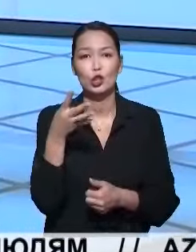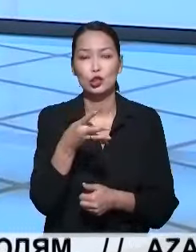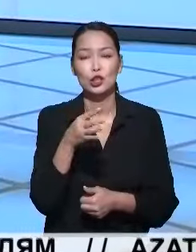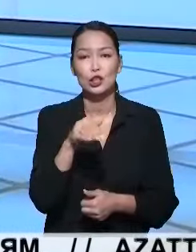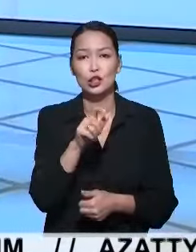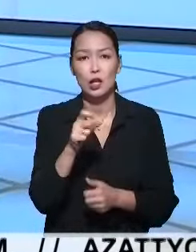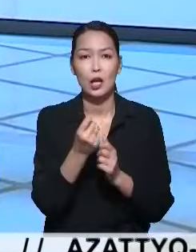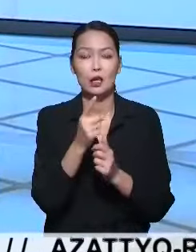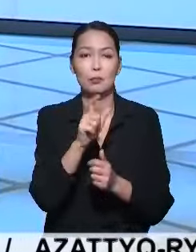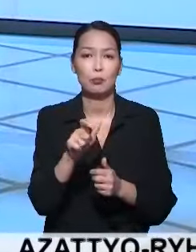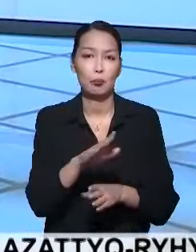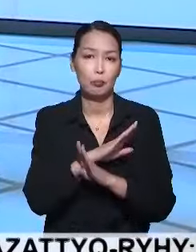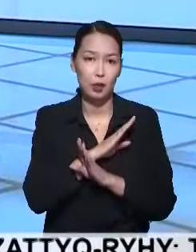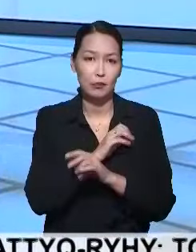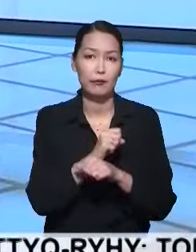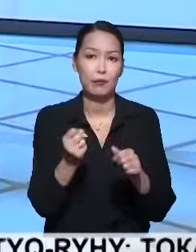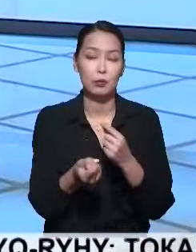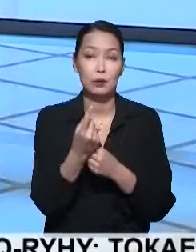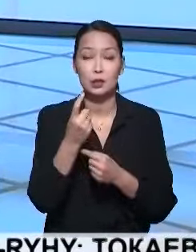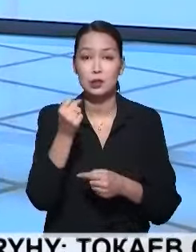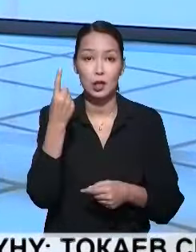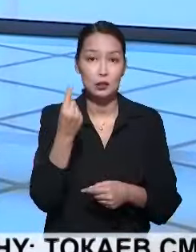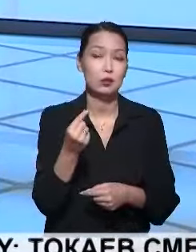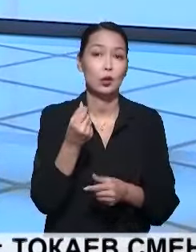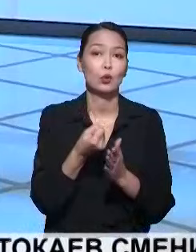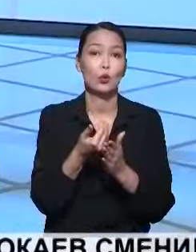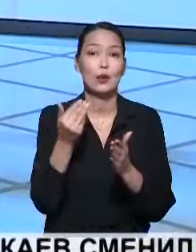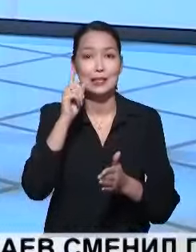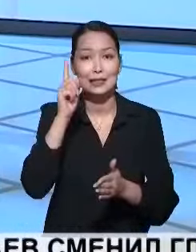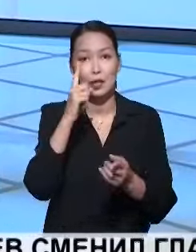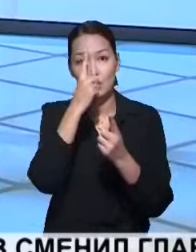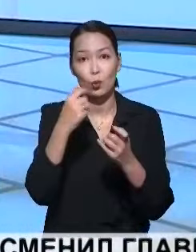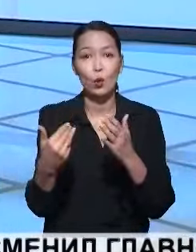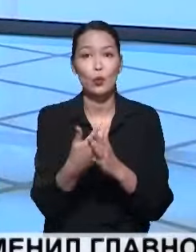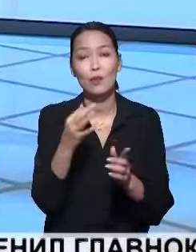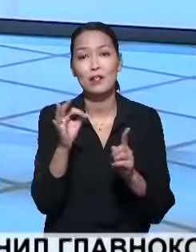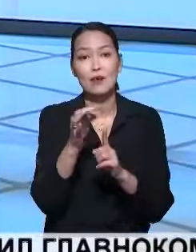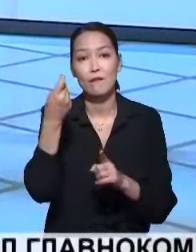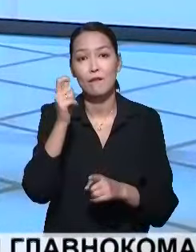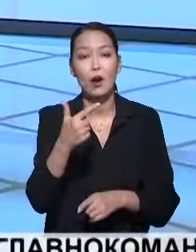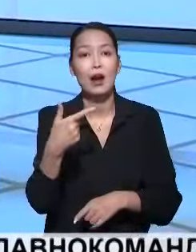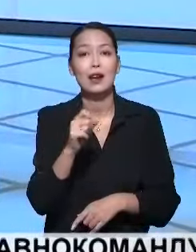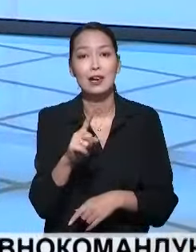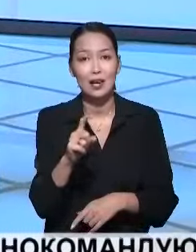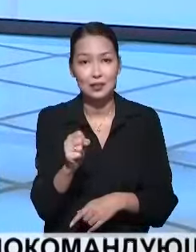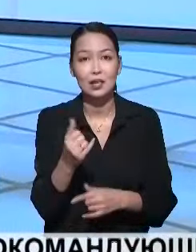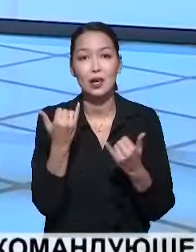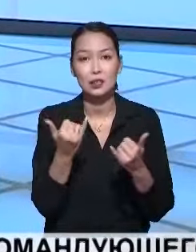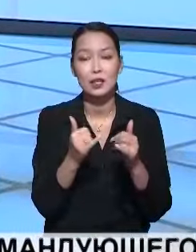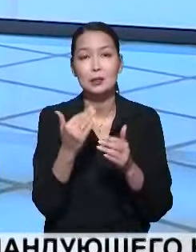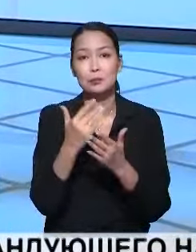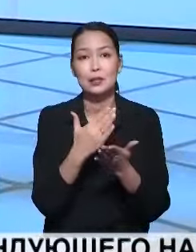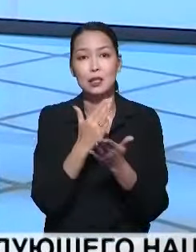11 погибли. Взрывы произошли за день до того, как власти Израиля объявили новые цели войны в Газе. Теперь в списке есть и борьба